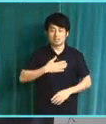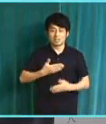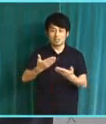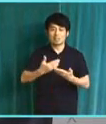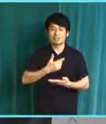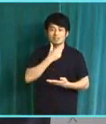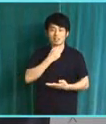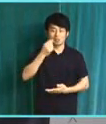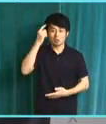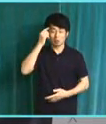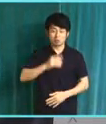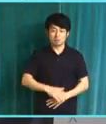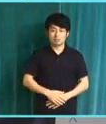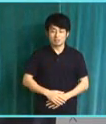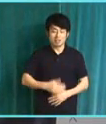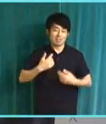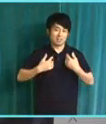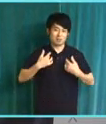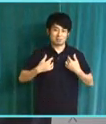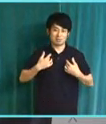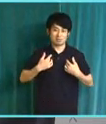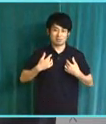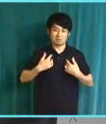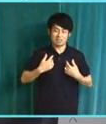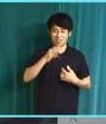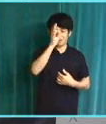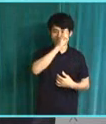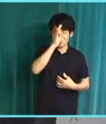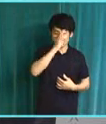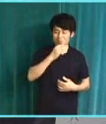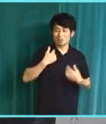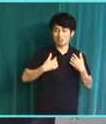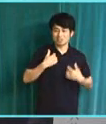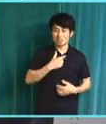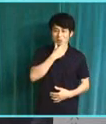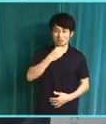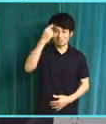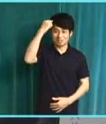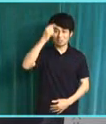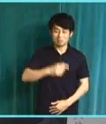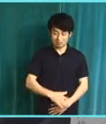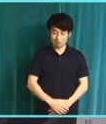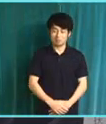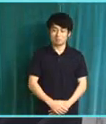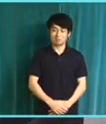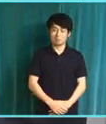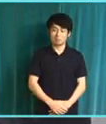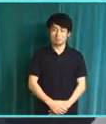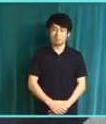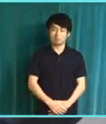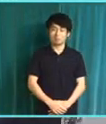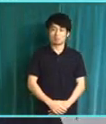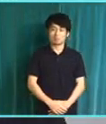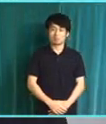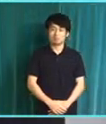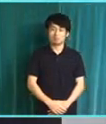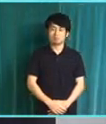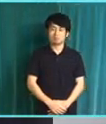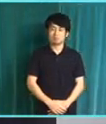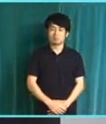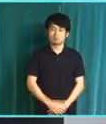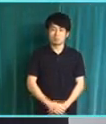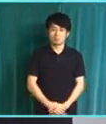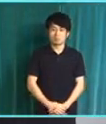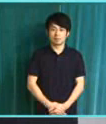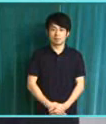っていただいて、 はい、 それを楽しんでいただいて、 はい、 ぜひ小田原観光を楽しんでいただきたいなというふうに思います。 そうですね、でもこ